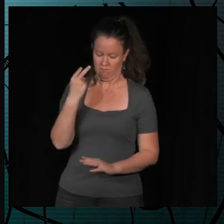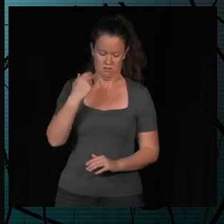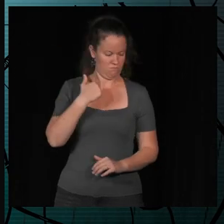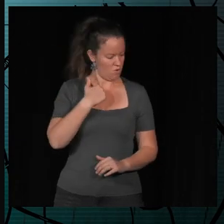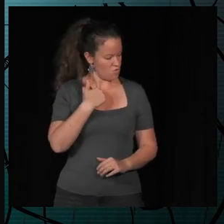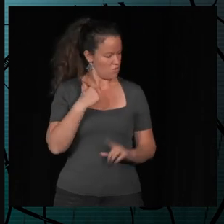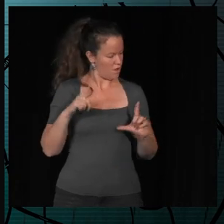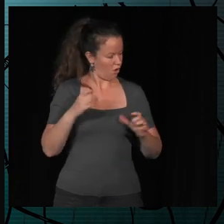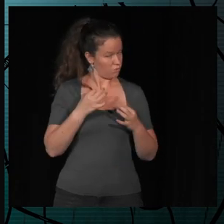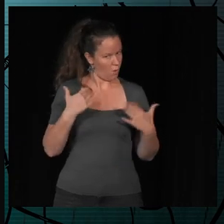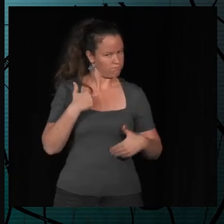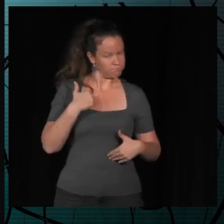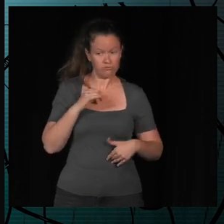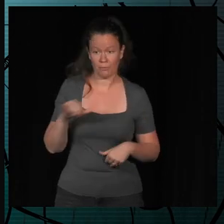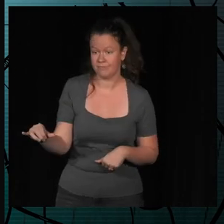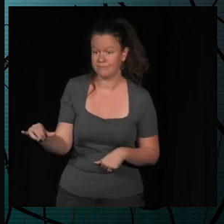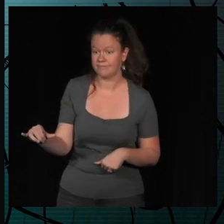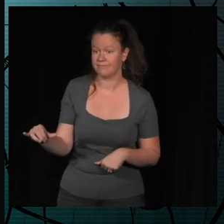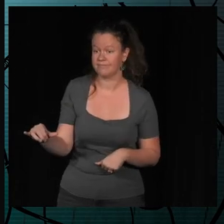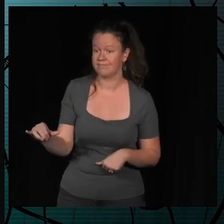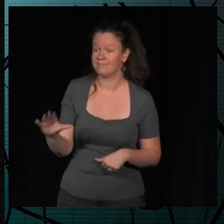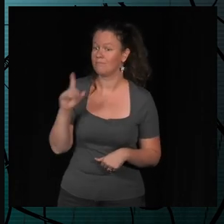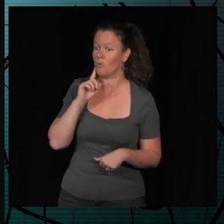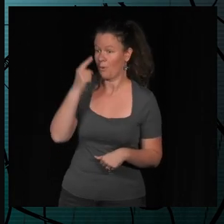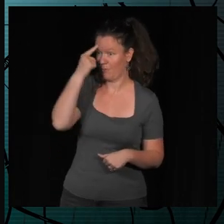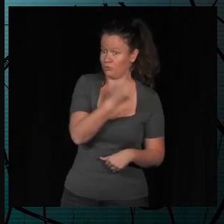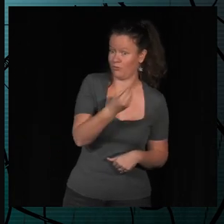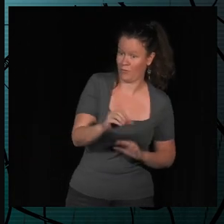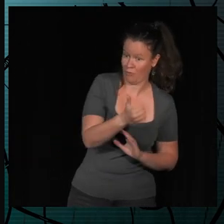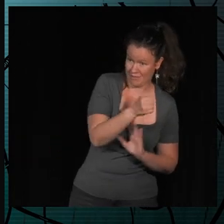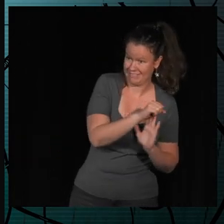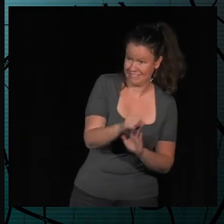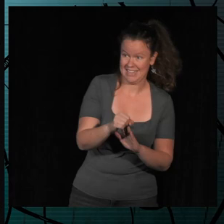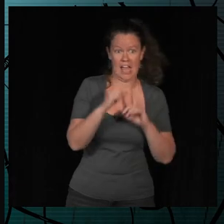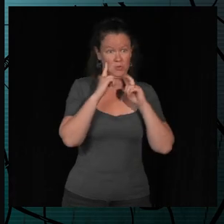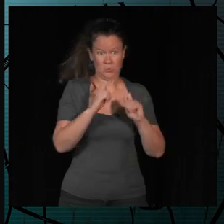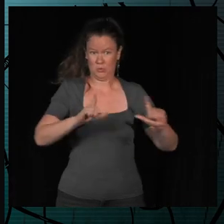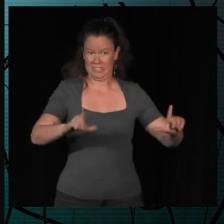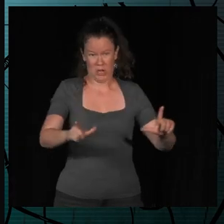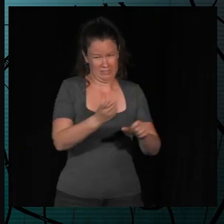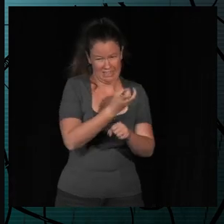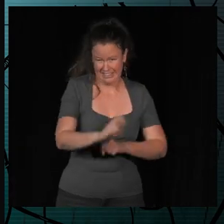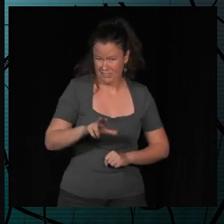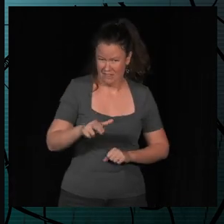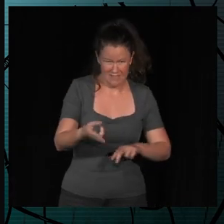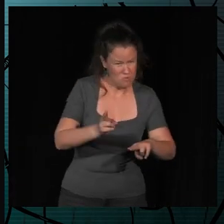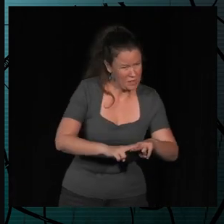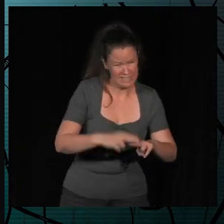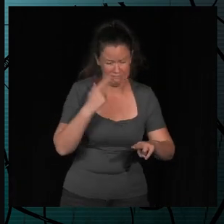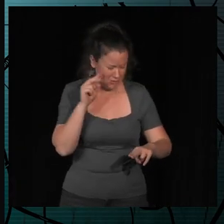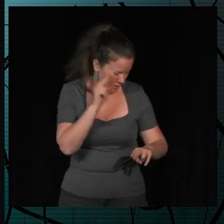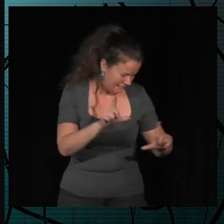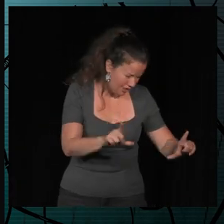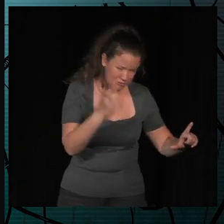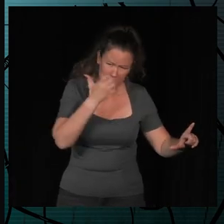contourner les règles puisque maintenant on nous a dit attention les écrans c'est tellement dangereux qu'on va tous mourir et devenir débile bon ce qui est faux mais les